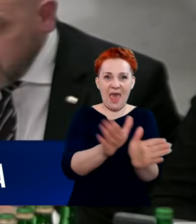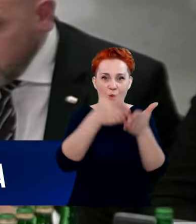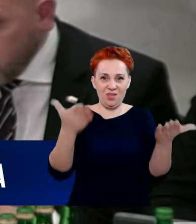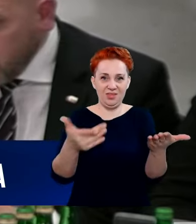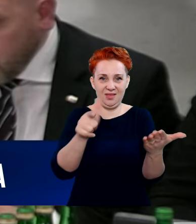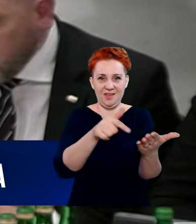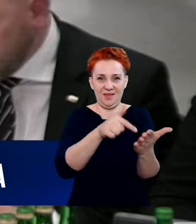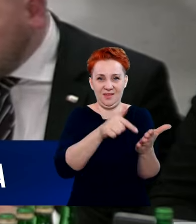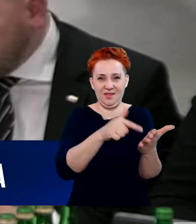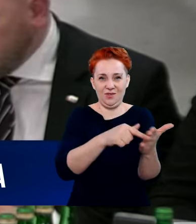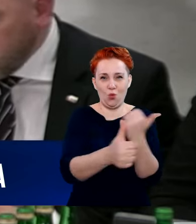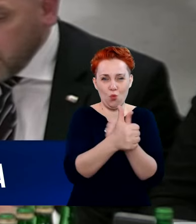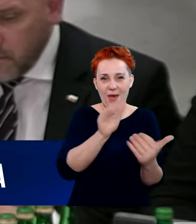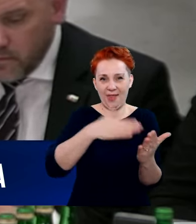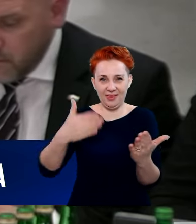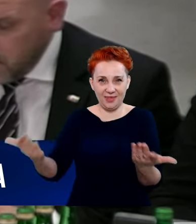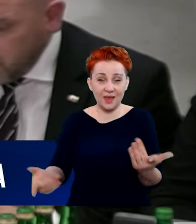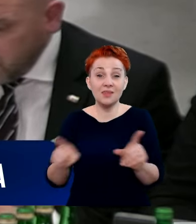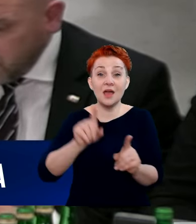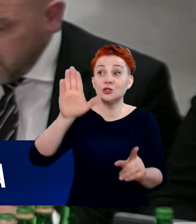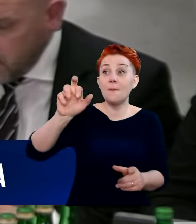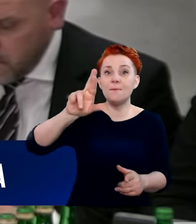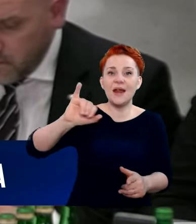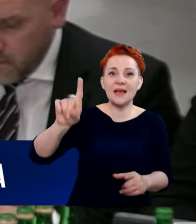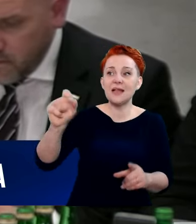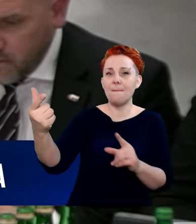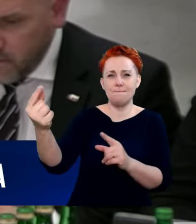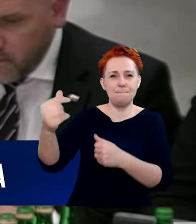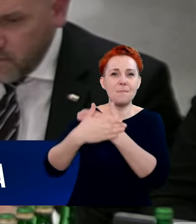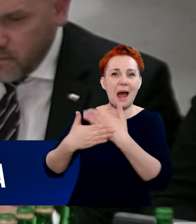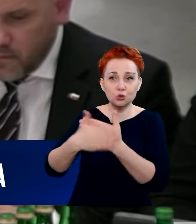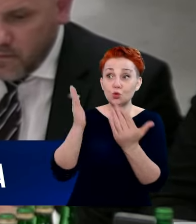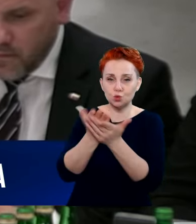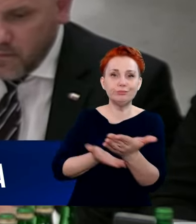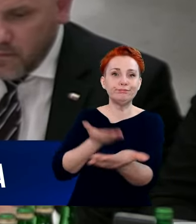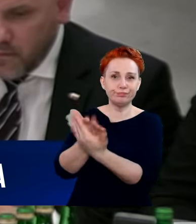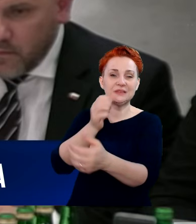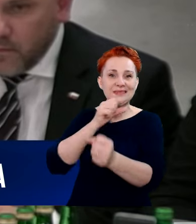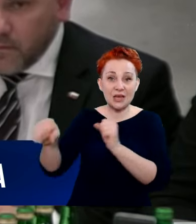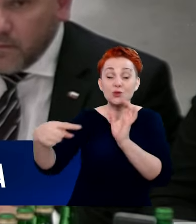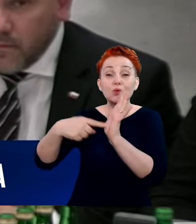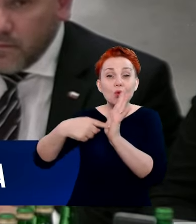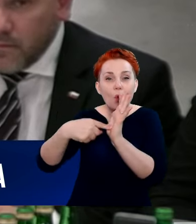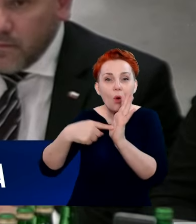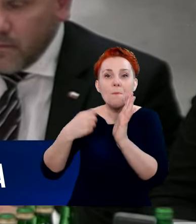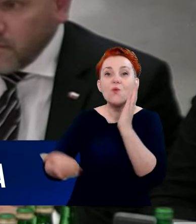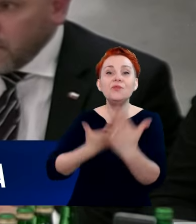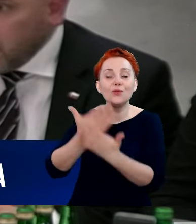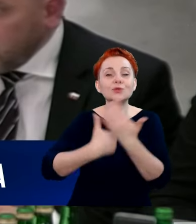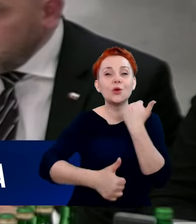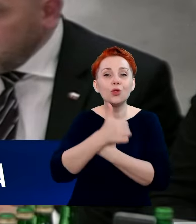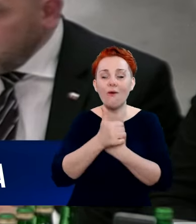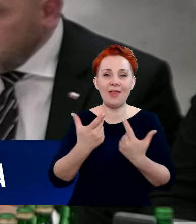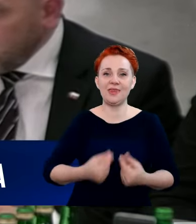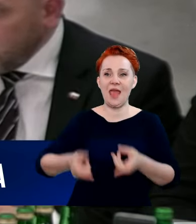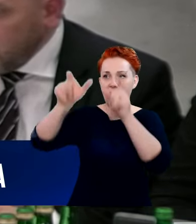skoro tożsame, jakby jeżeli chodzi o pana Brejzy, małżeństwo Brejzów zostało złożone, to jakby w tym zakresie to już był wniosek dowodowy, ale nie personalny,